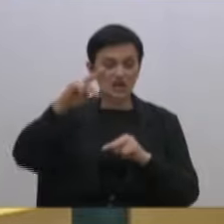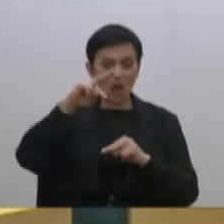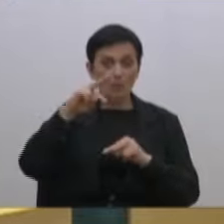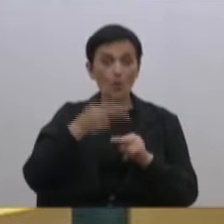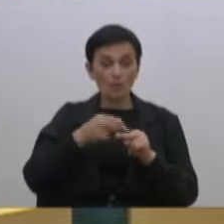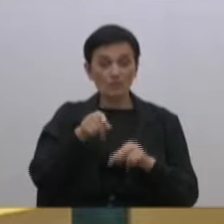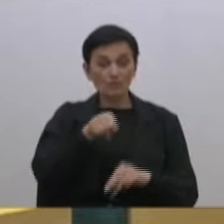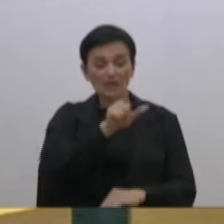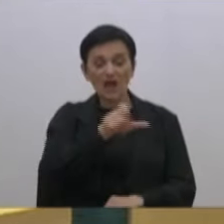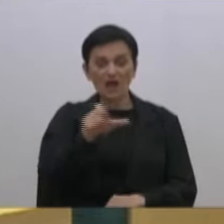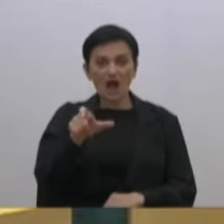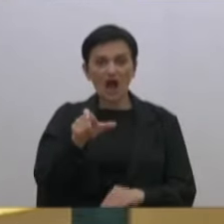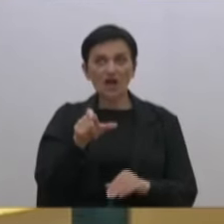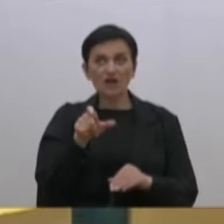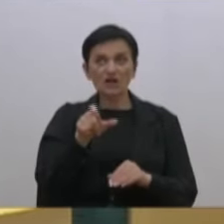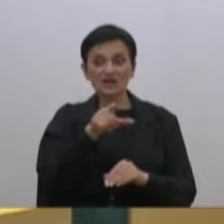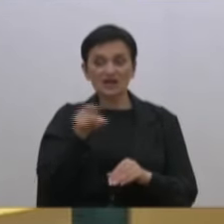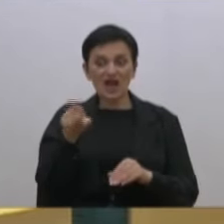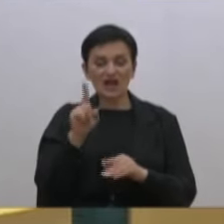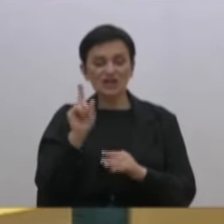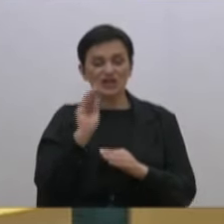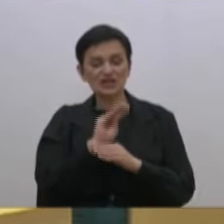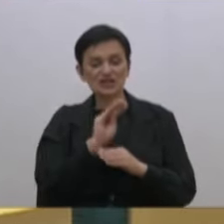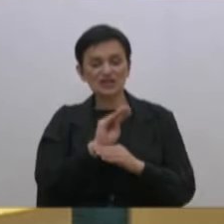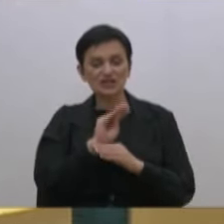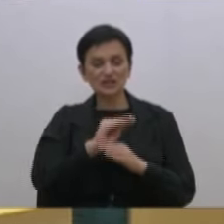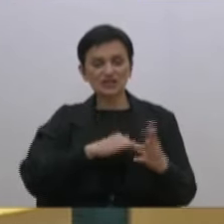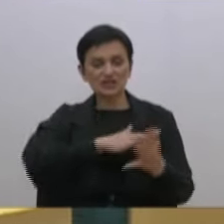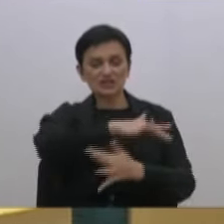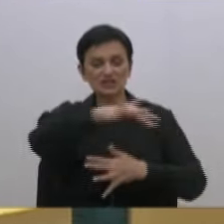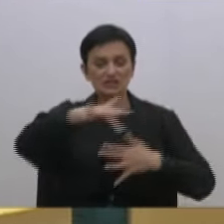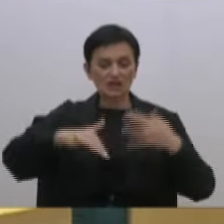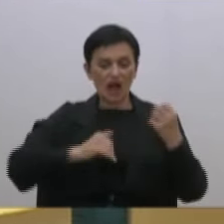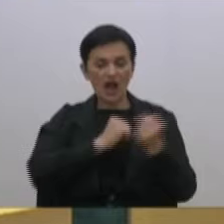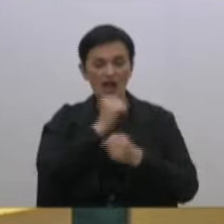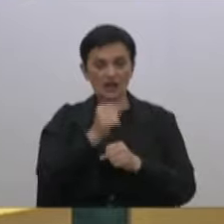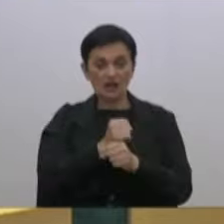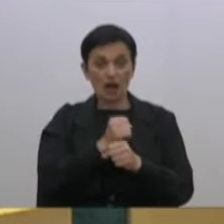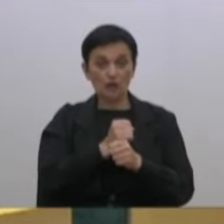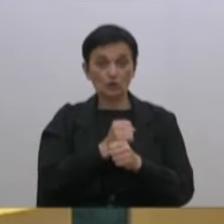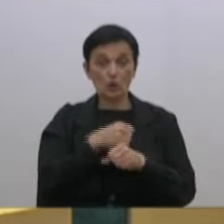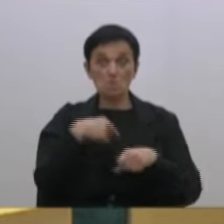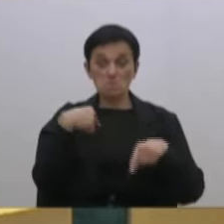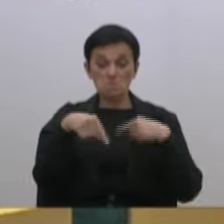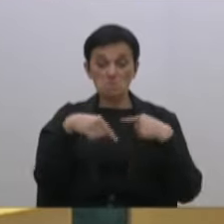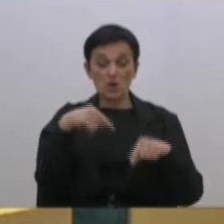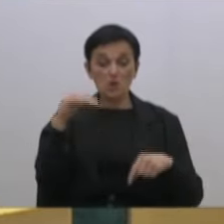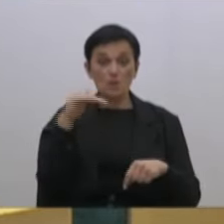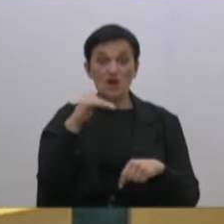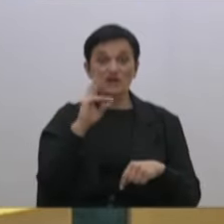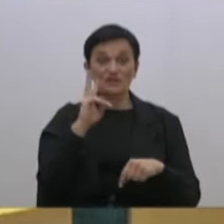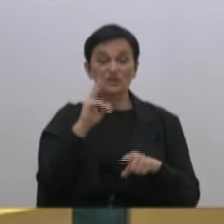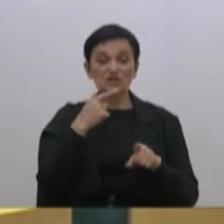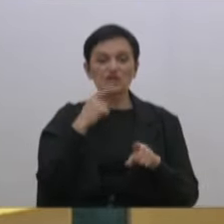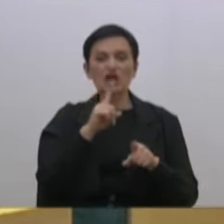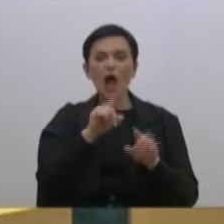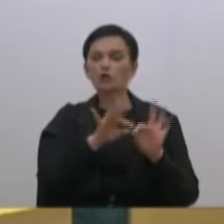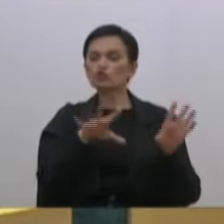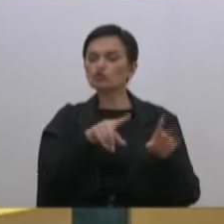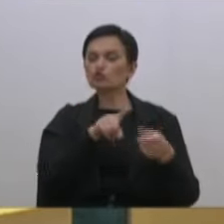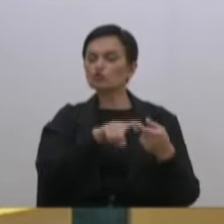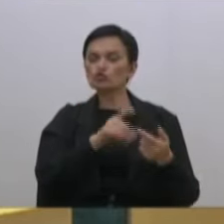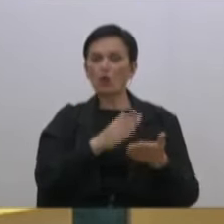ახერხებს იმას, რომ რაღაცა კრიტიკის ქარცეცხლი მოაწყონ აქაც კი. და სხვათაშორის, როგორც კი ფეხბურთის ფედერაციას ვინმე ახსენეს, რა შუაში ავდა.